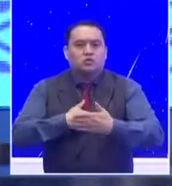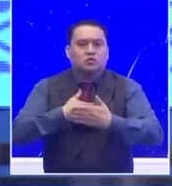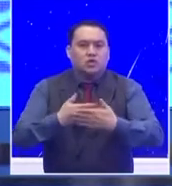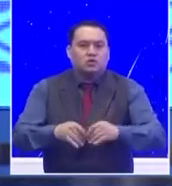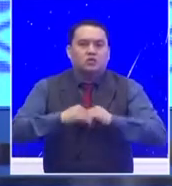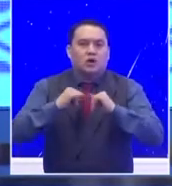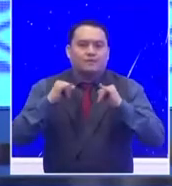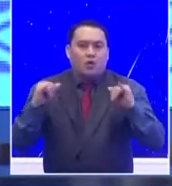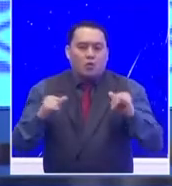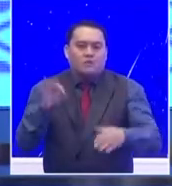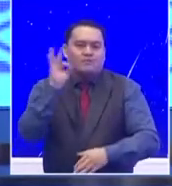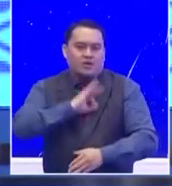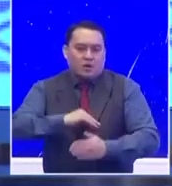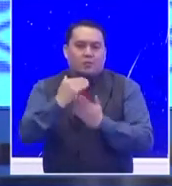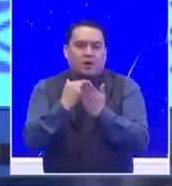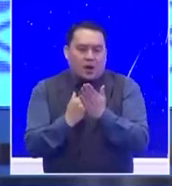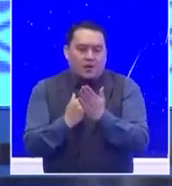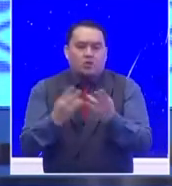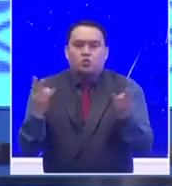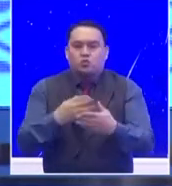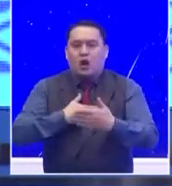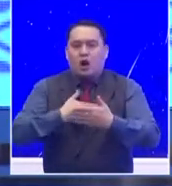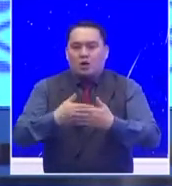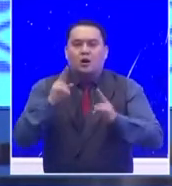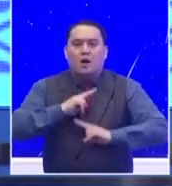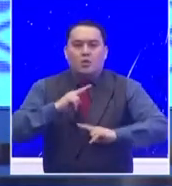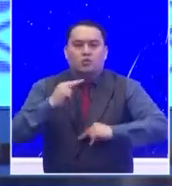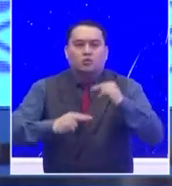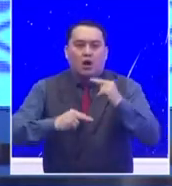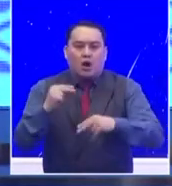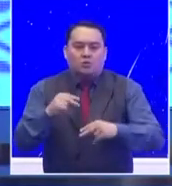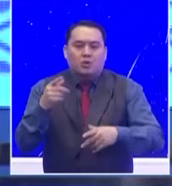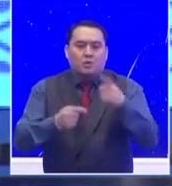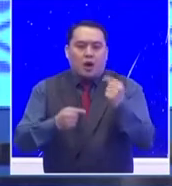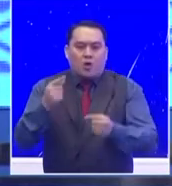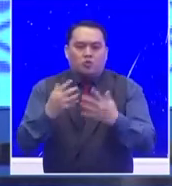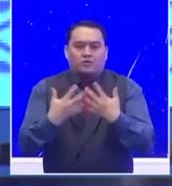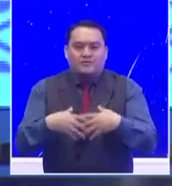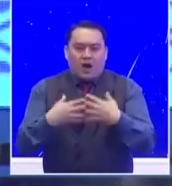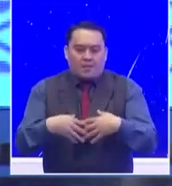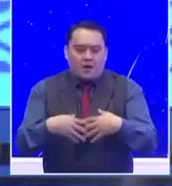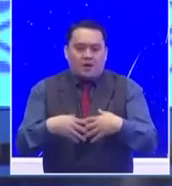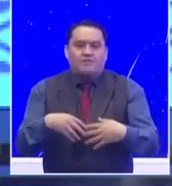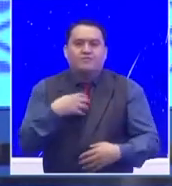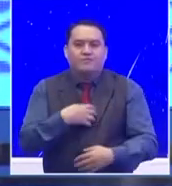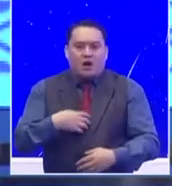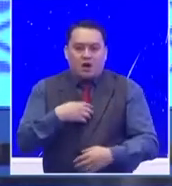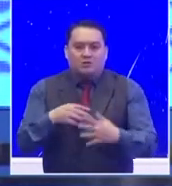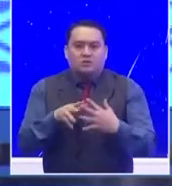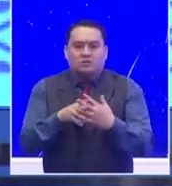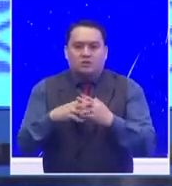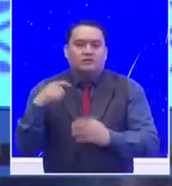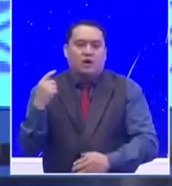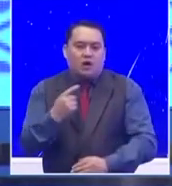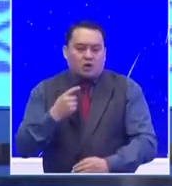все условия, есть выгодные программы. Нужно активизировать работу по строительству молочно-товарных ферм. Это особо важно для